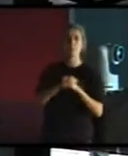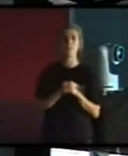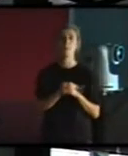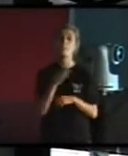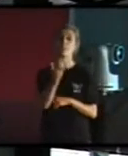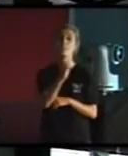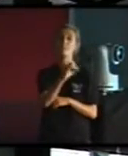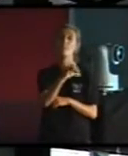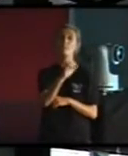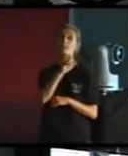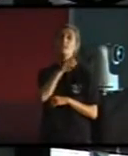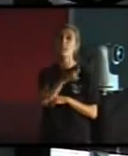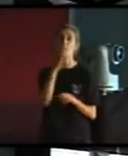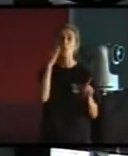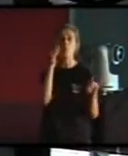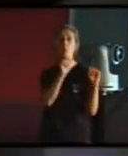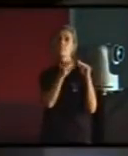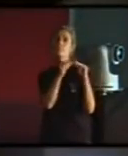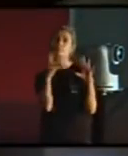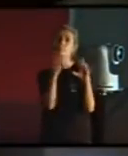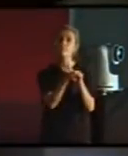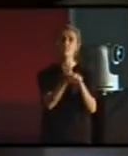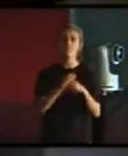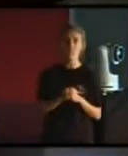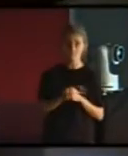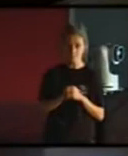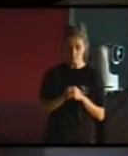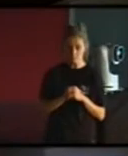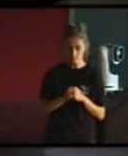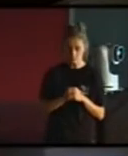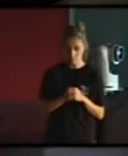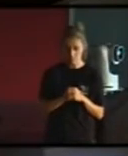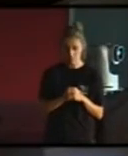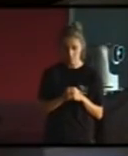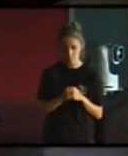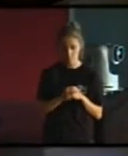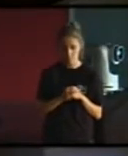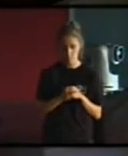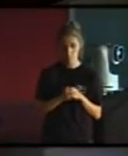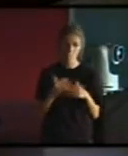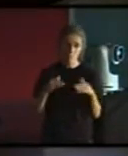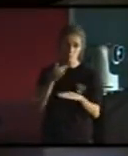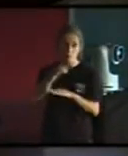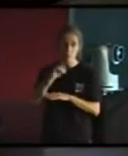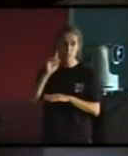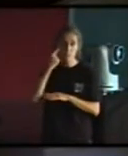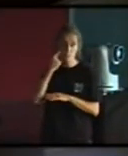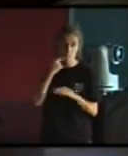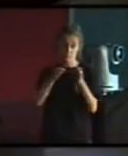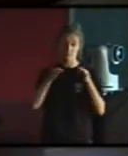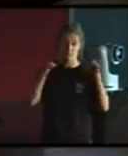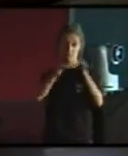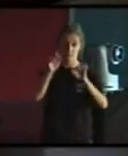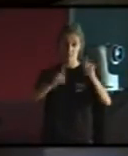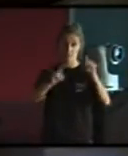dessus. Je vais faire brièvement la petite histoire pour que tout le monde resitue, et je pense que des gens le savent déjà. Cette salle des fêtes a été fermée